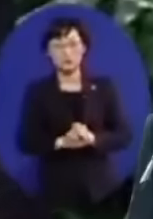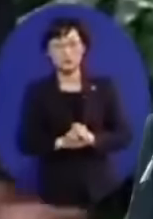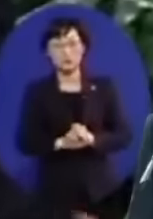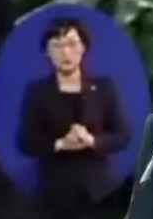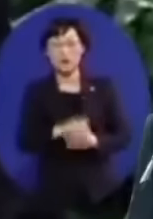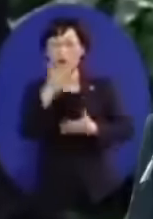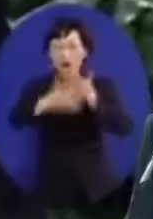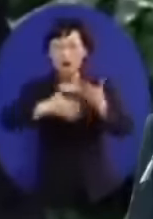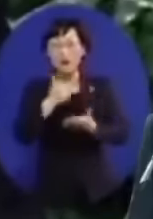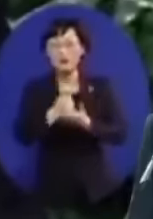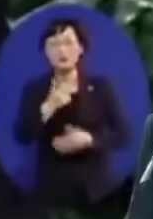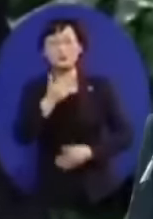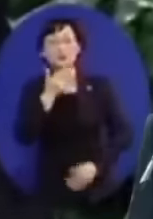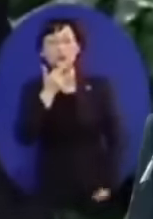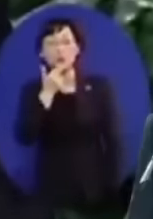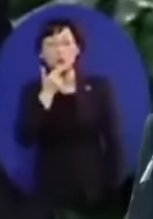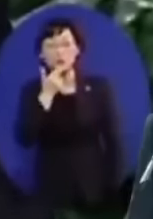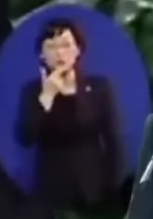하나님 없이